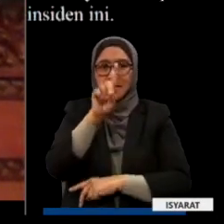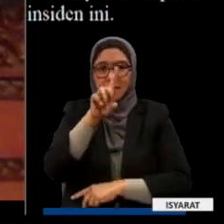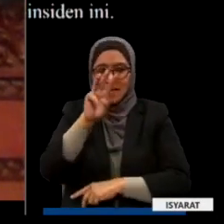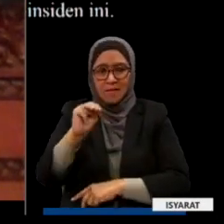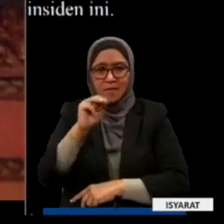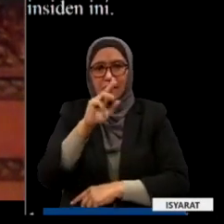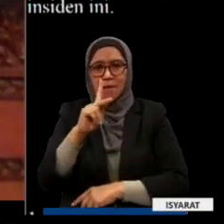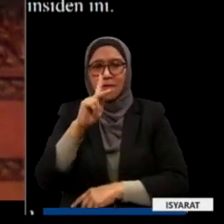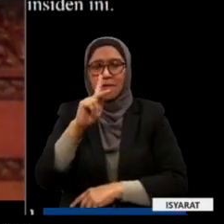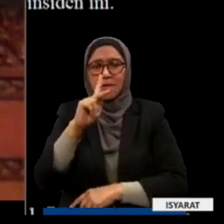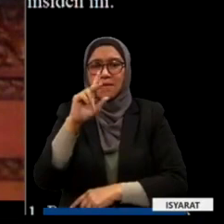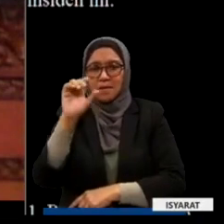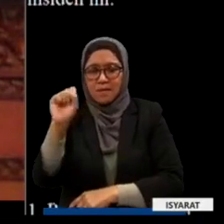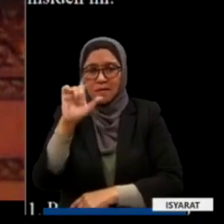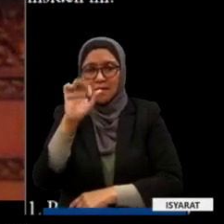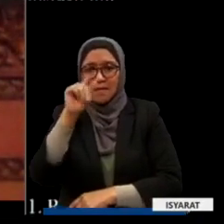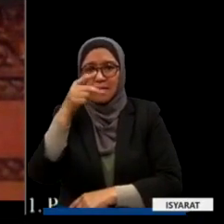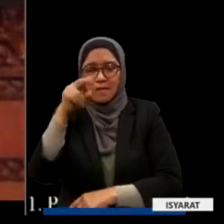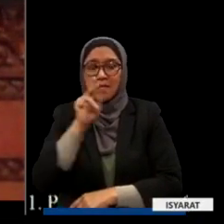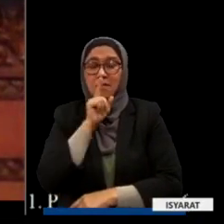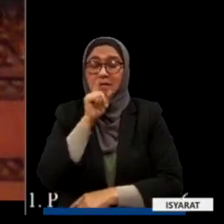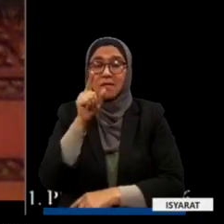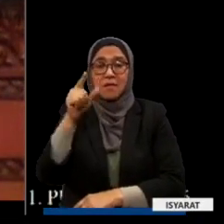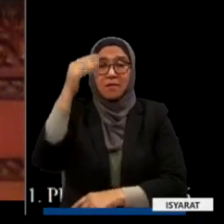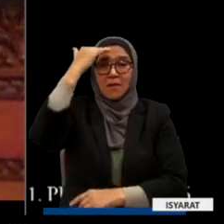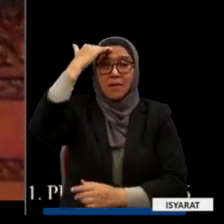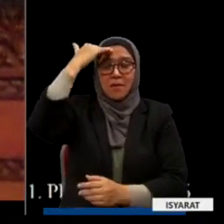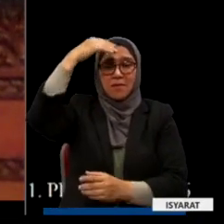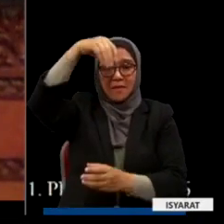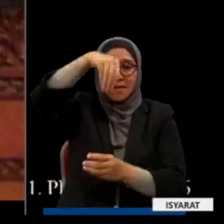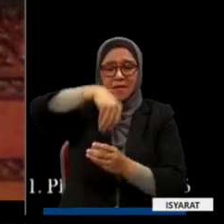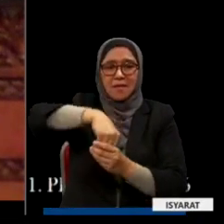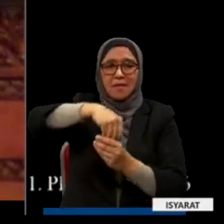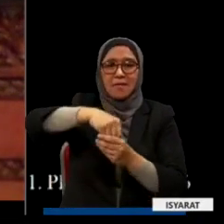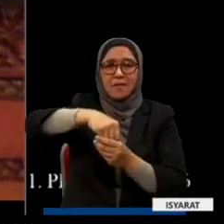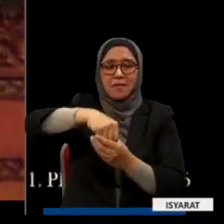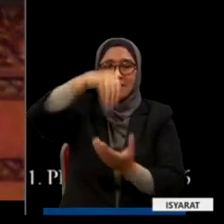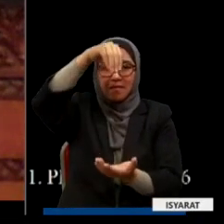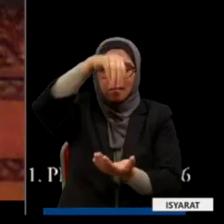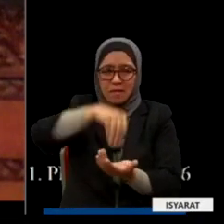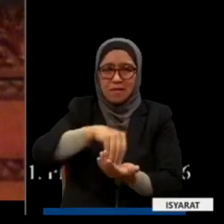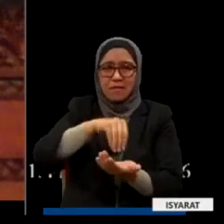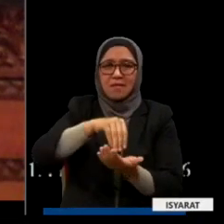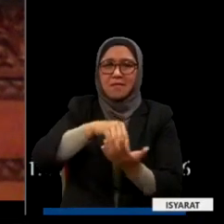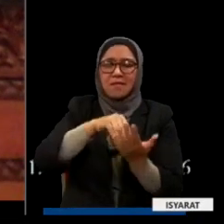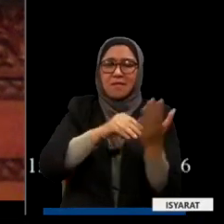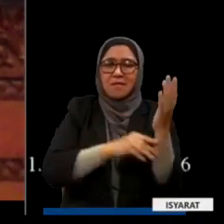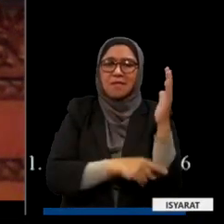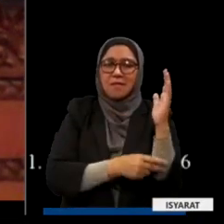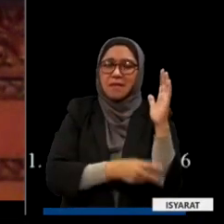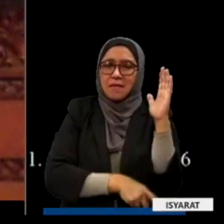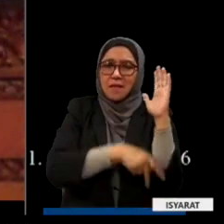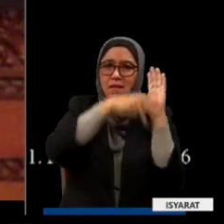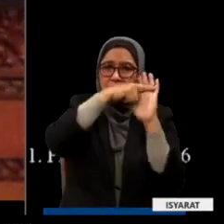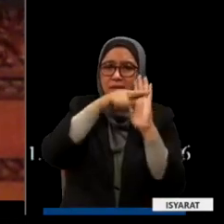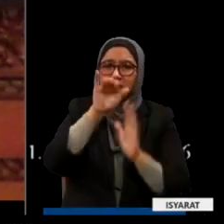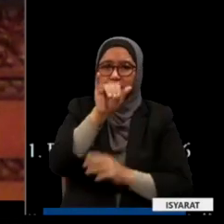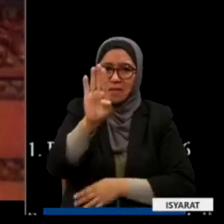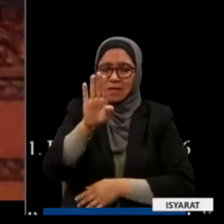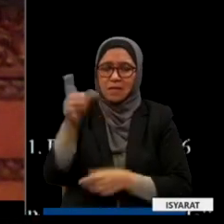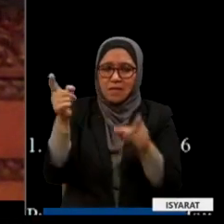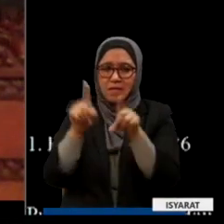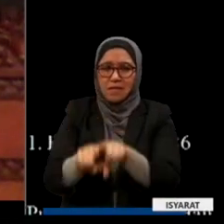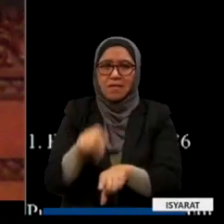samaran yang saya tahu ada dalam kawasan paling newb2b laku yang telah berlaku pada 13 Agustus